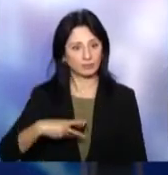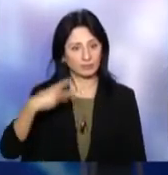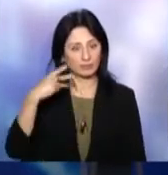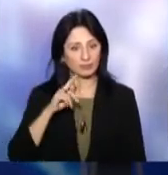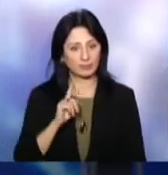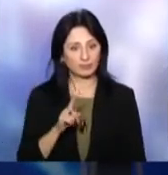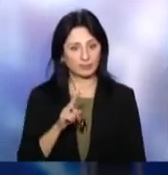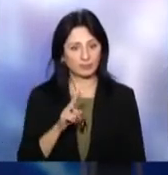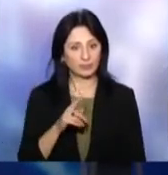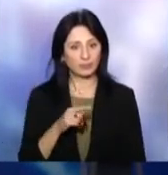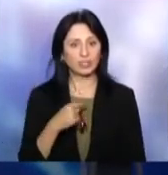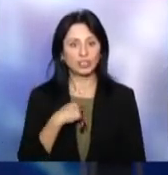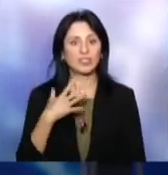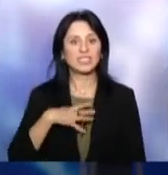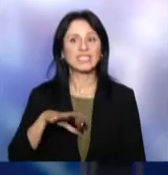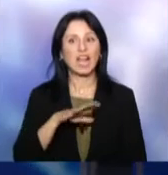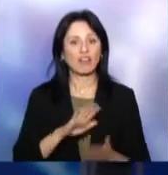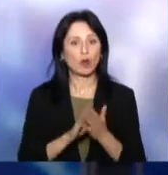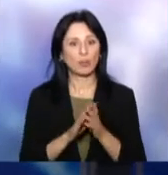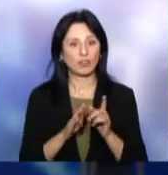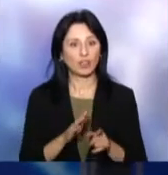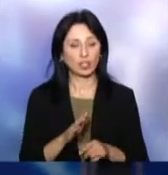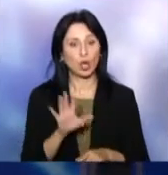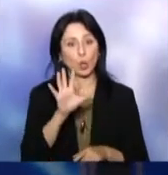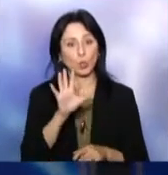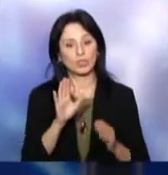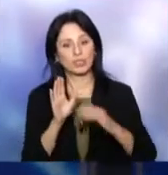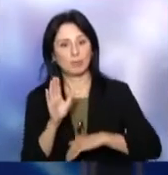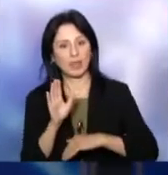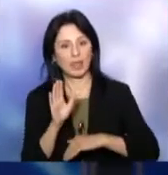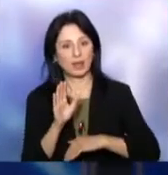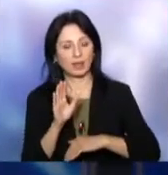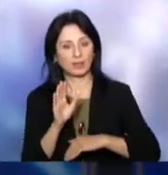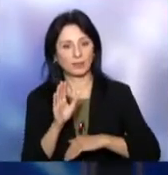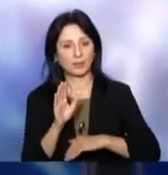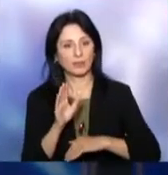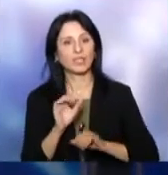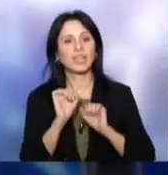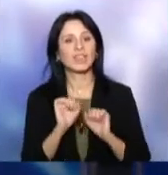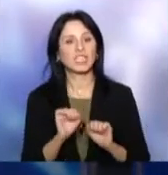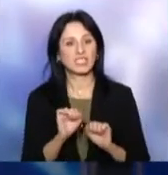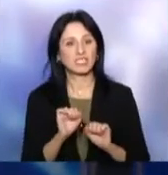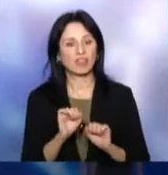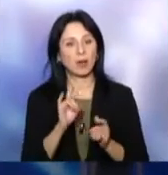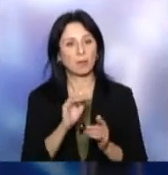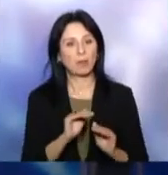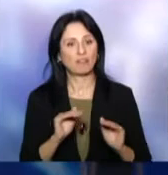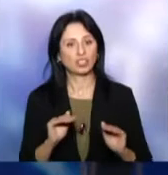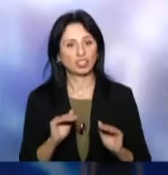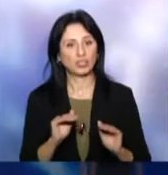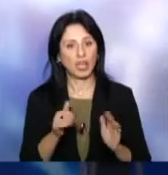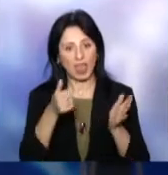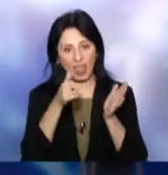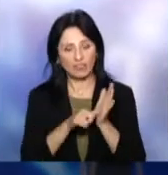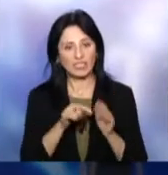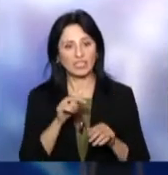აბაზანების მიღება ჩვენი საქართველოს პირობებში და 5 საათის შემდეგ, რომ ვიყოთ დაცულები. პატარა ბავშვები 6